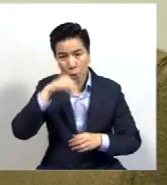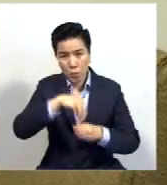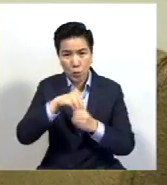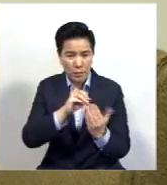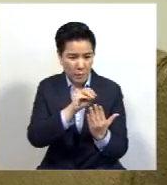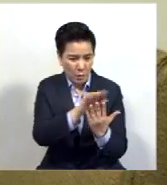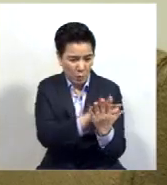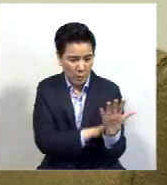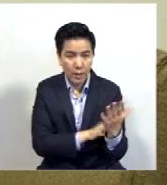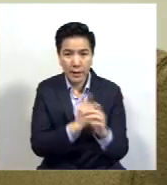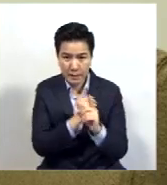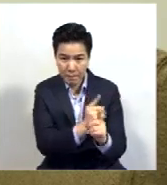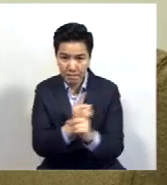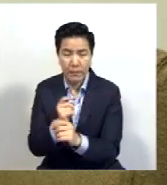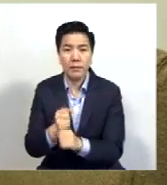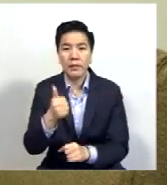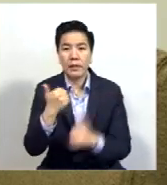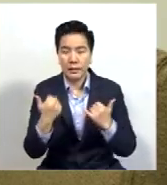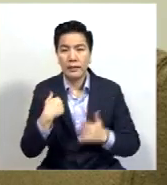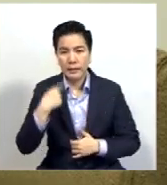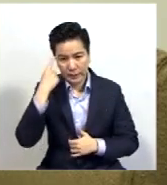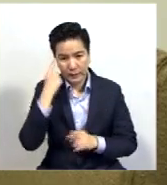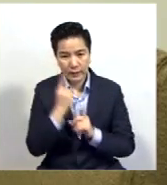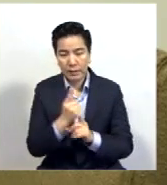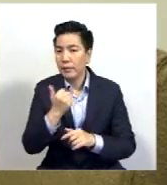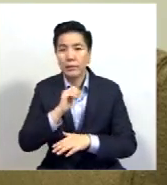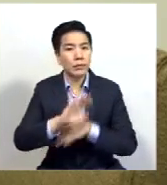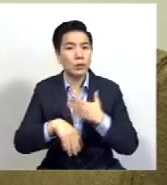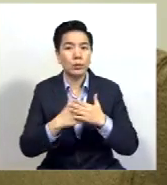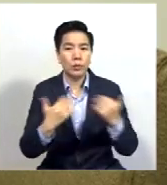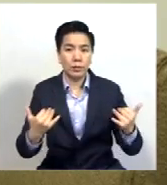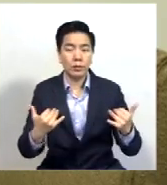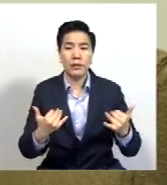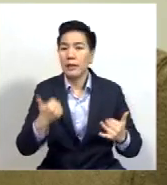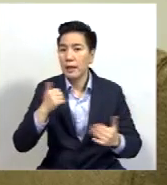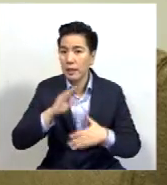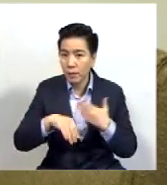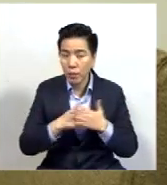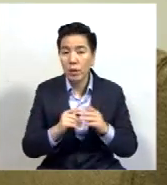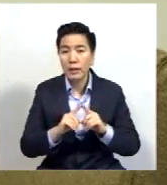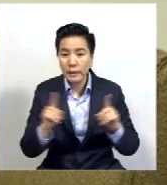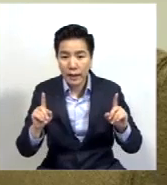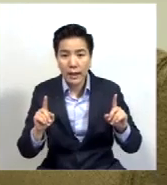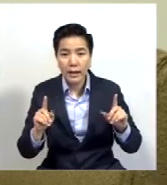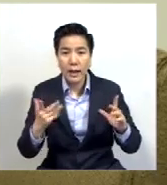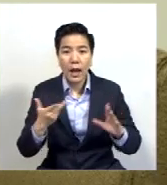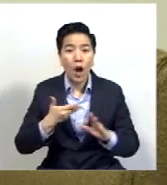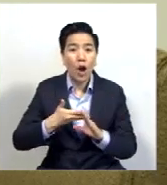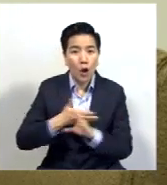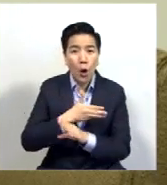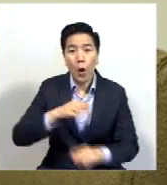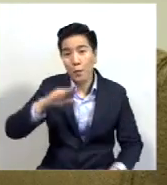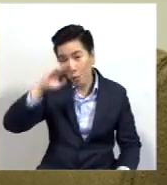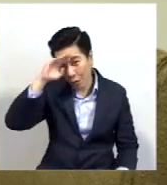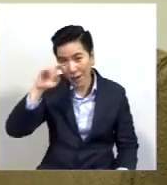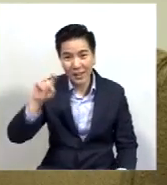ที่จะติดตามได้นะครับอันนี้เราเชื่อว่าเราตามได้หมดนะครับตามได้หมดแต่เพียงแต่ว่าจะตามได้ก่อนที่จะป่วยหรือเปล่